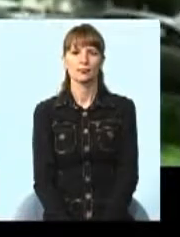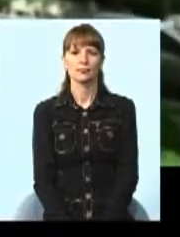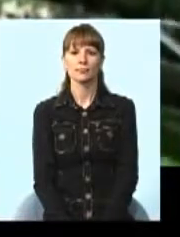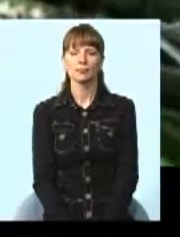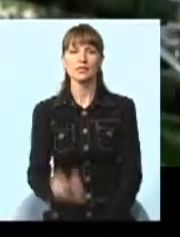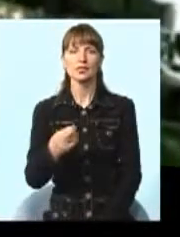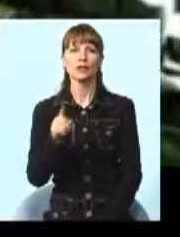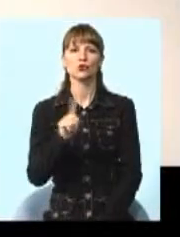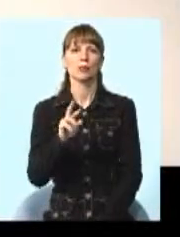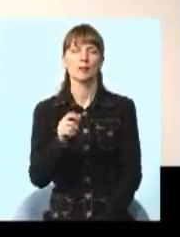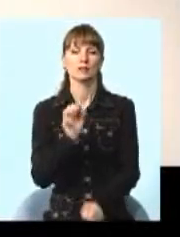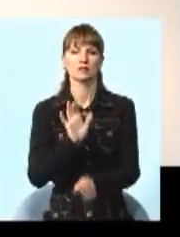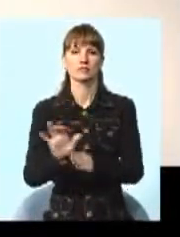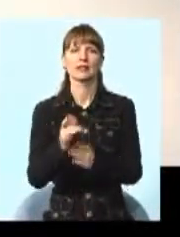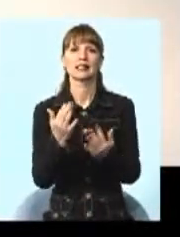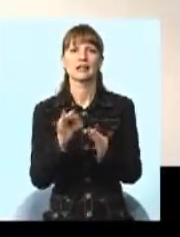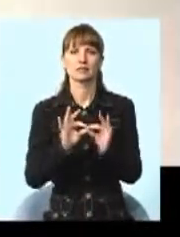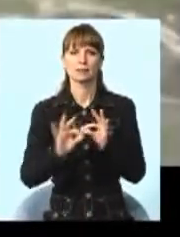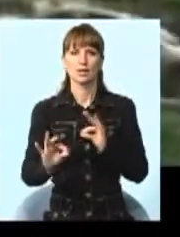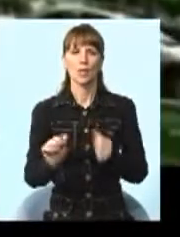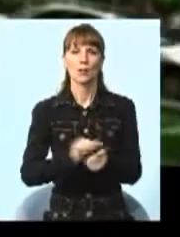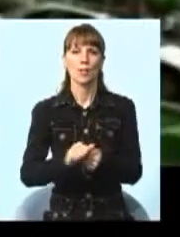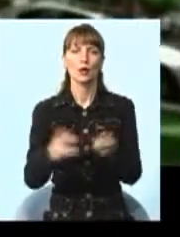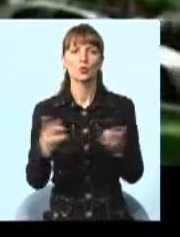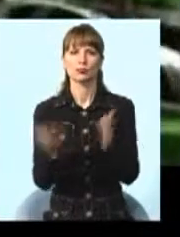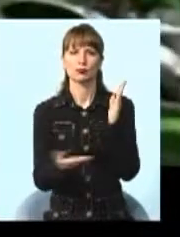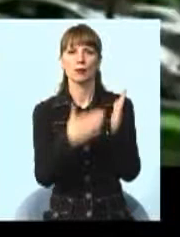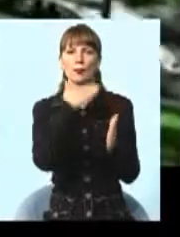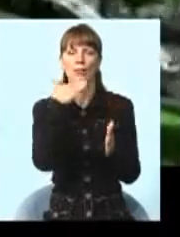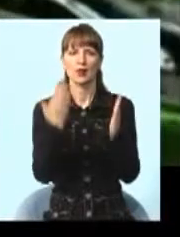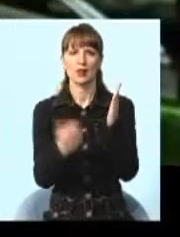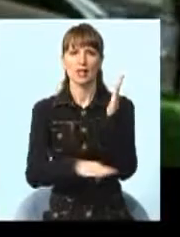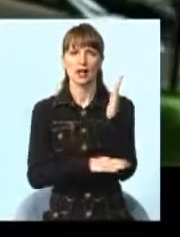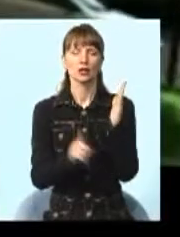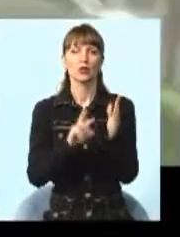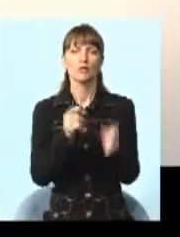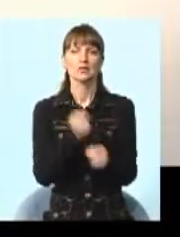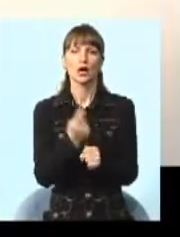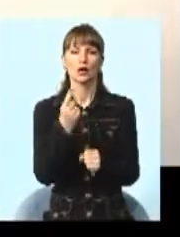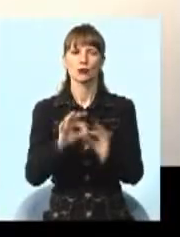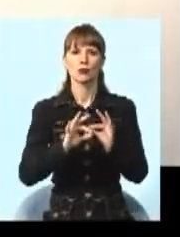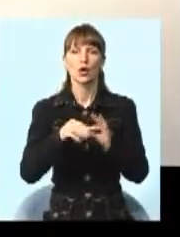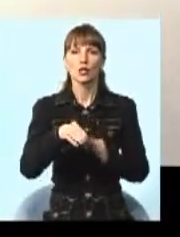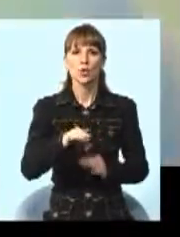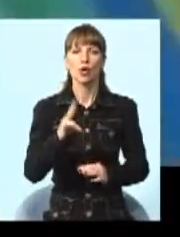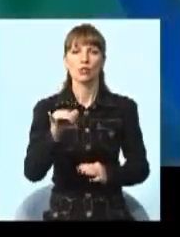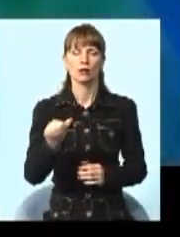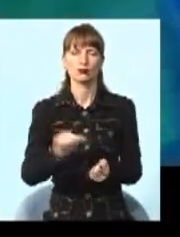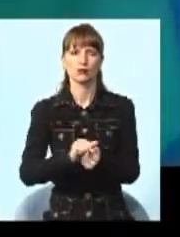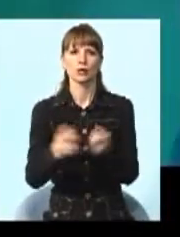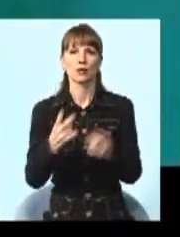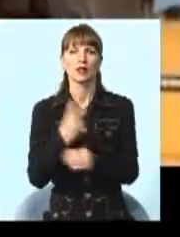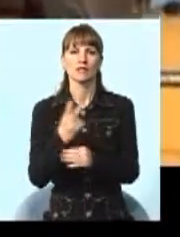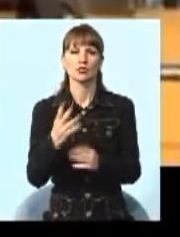Для того, щоб виготовити кілька аркушів паперу, потрібно зрубати дуже багато дерев. Щоб створити одну тонну паперу, знадобиться вдвічі